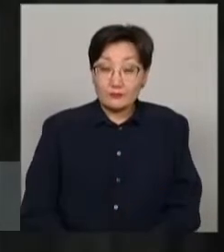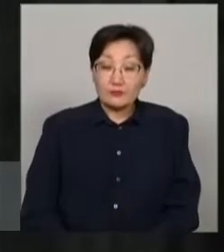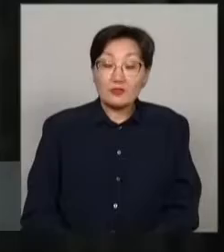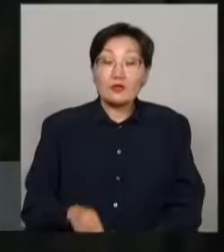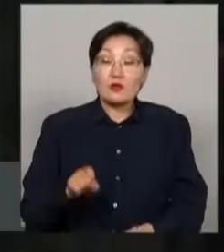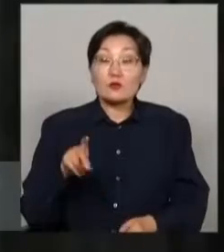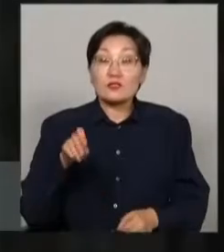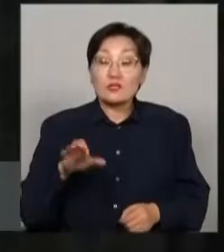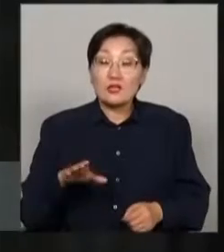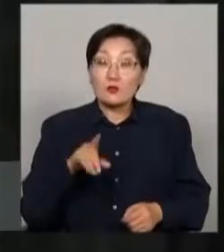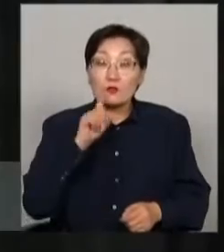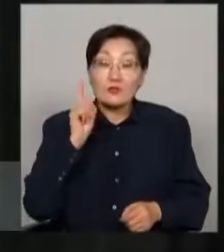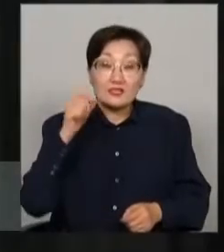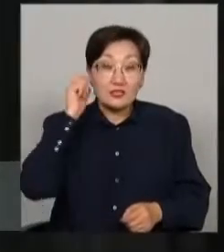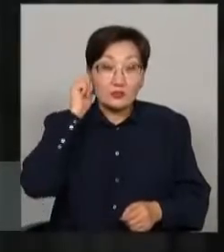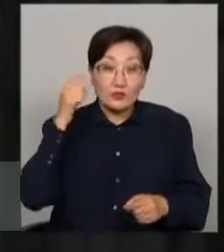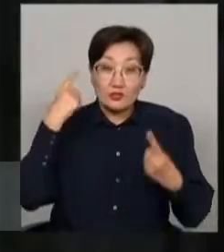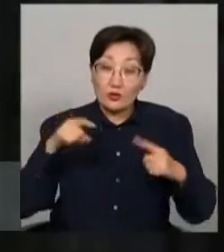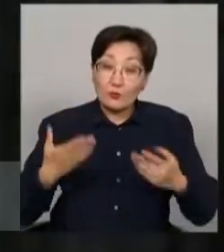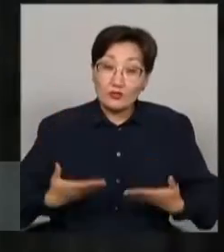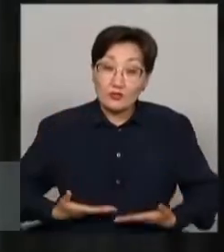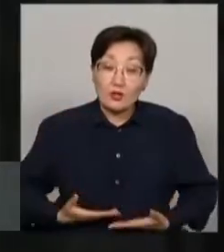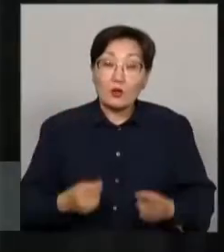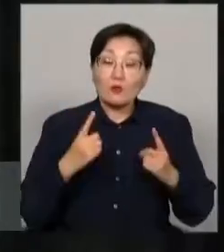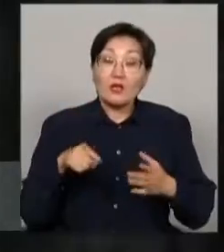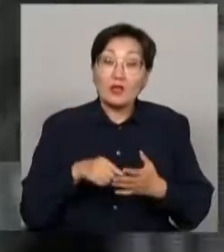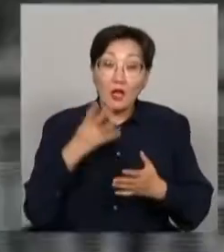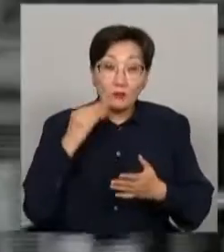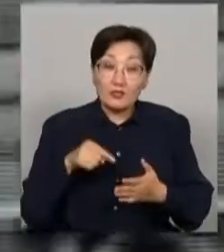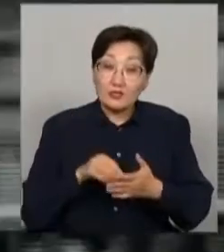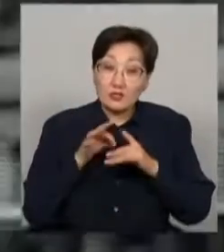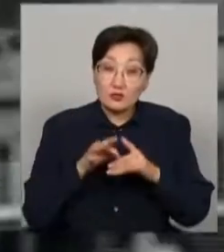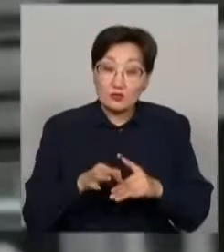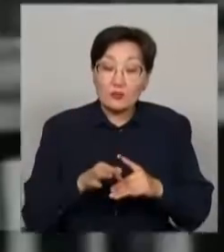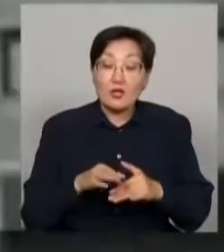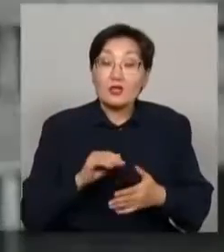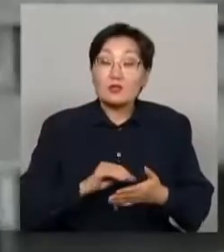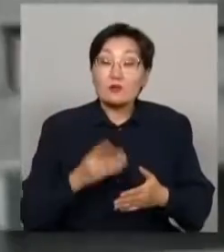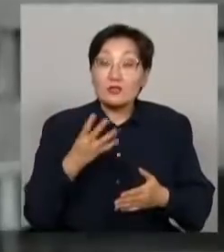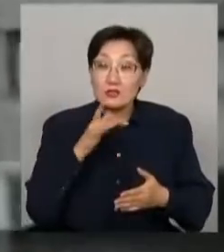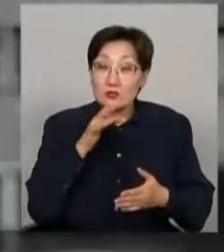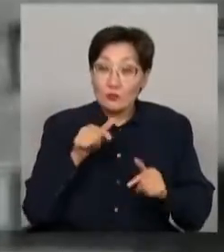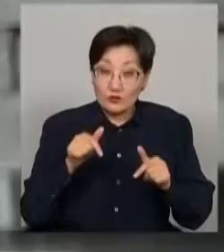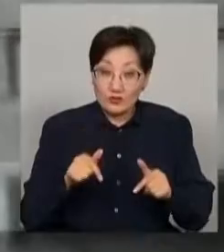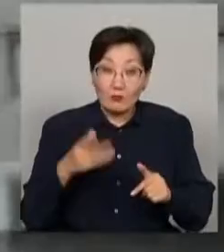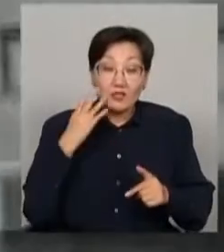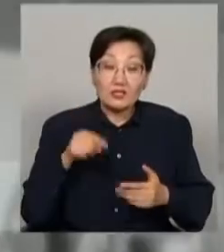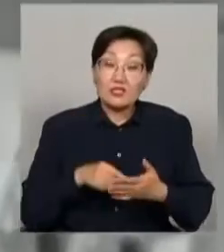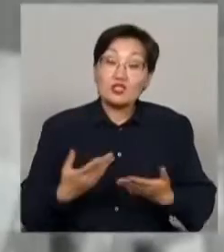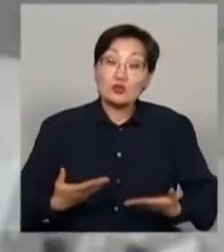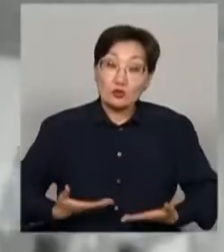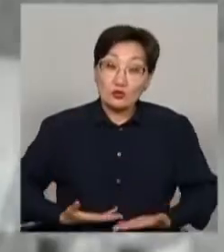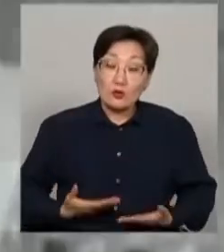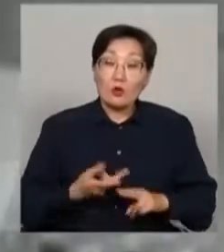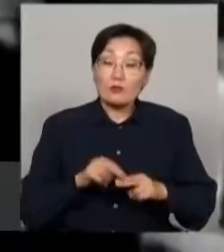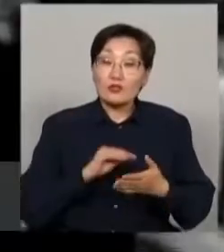Мұхтар Әуезовтің жастық шағы мен шығармашылық ғұмыры алып шаһар Алматыда өтті. Кемеңгер қаламгер 40 жылға жуық уақыт осы Алматыда тұрды.